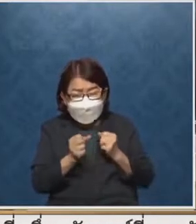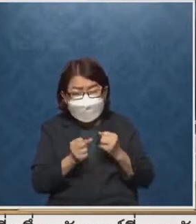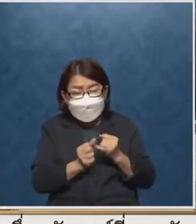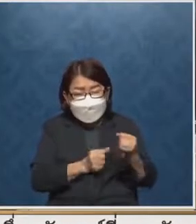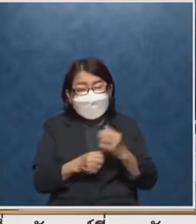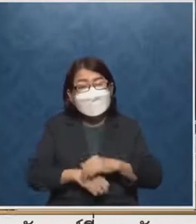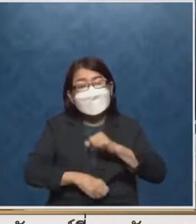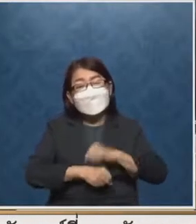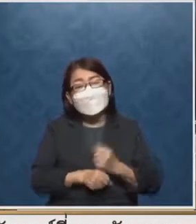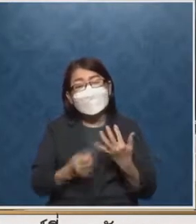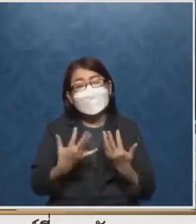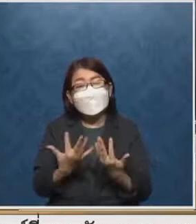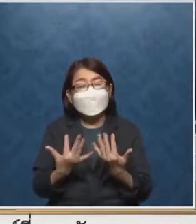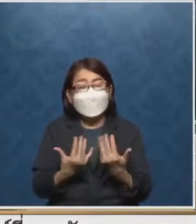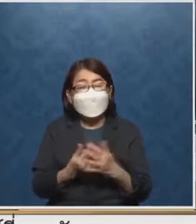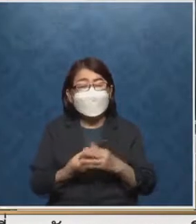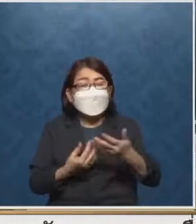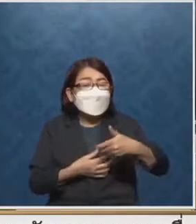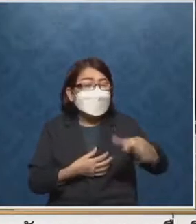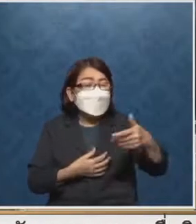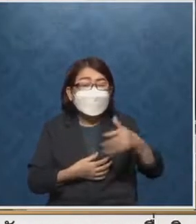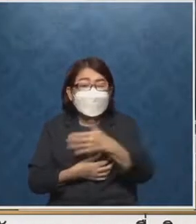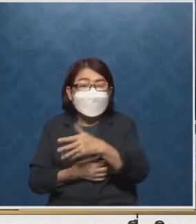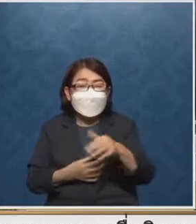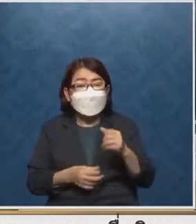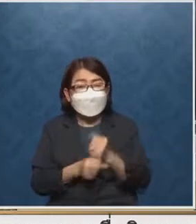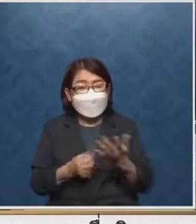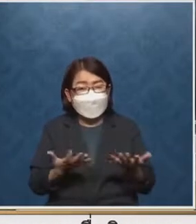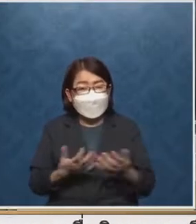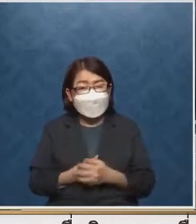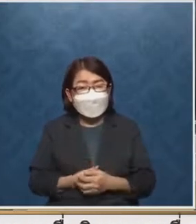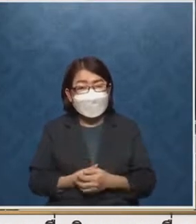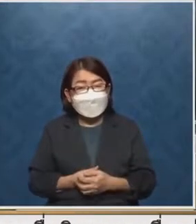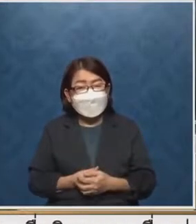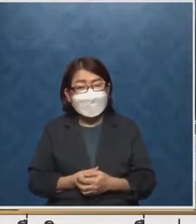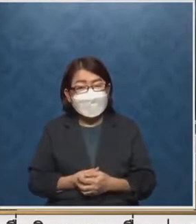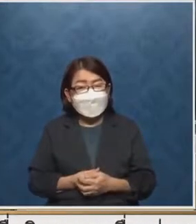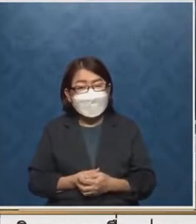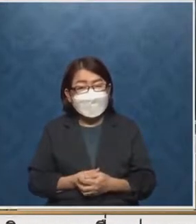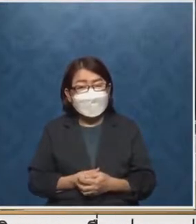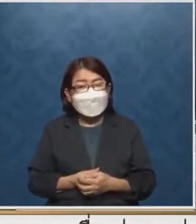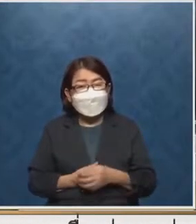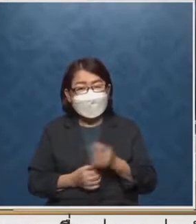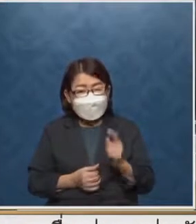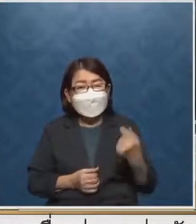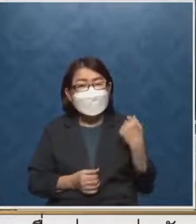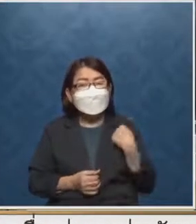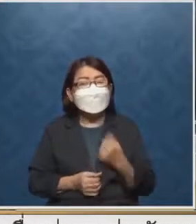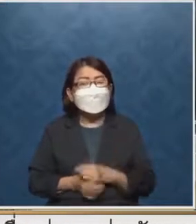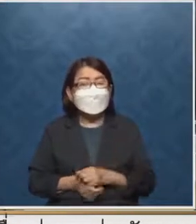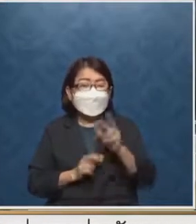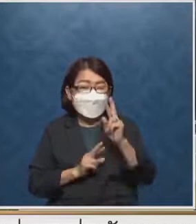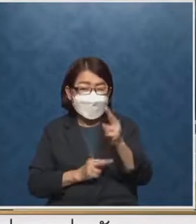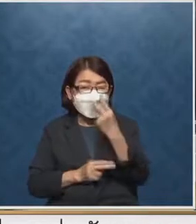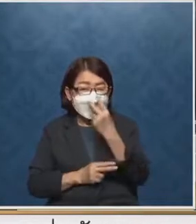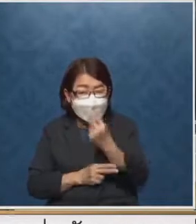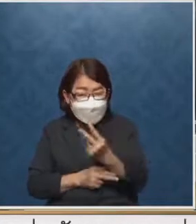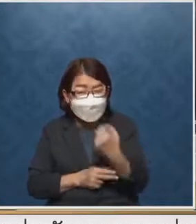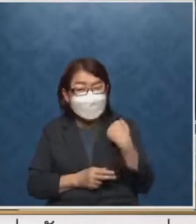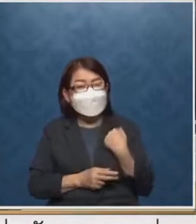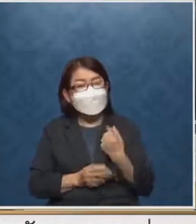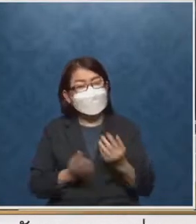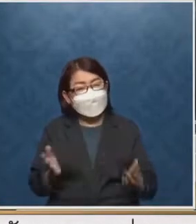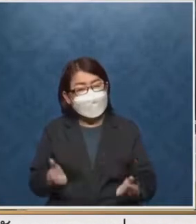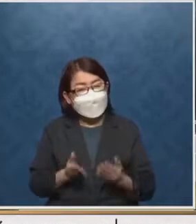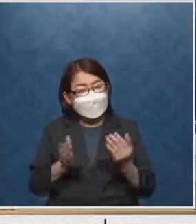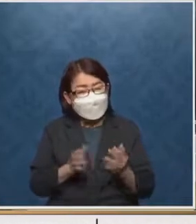เนี่ยเขารับไปหมดเรียบร้อยแล้วมันก็ต้องมีทั้งเฝ้าระวังทั้งส่งเสริมสู้กับ